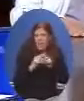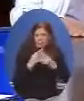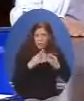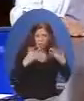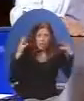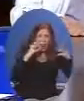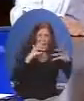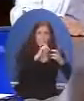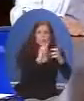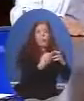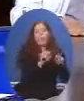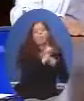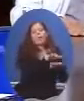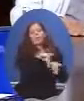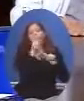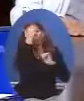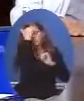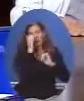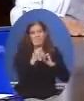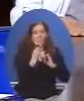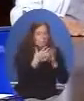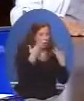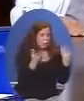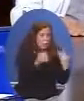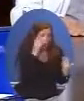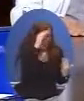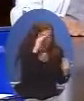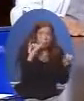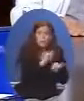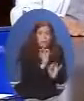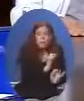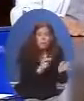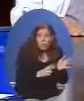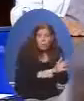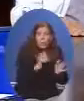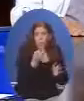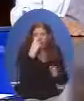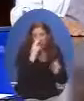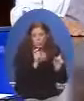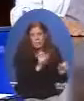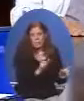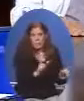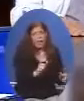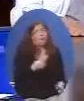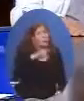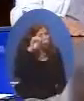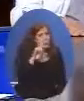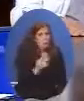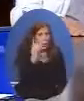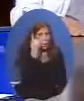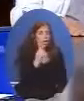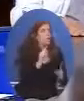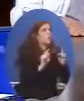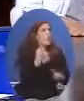כולם הולכים לכיוון האחר. אז אם יתברר שלקחו ילד שלא בצדק, אז כולם ינסו להימנע, ולהפך, אנחנו יודעים מה קורה כשקורה